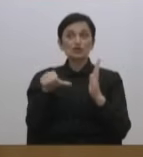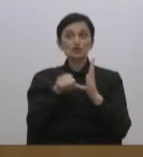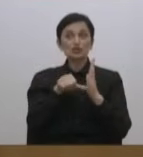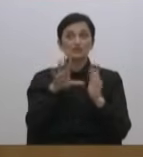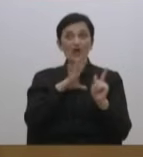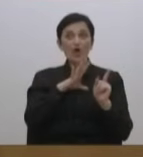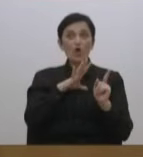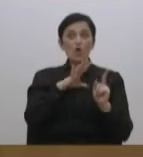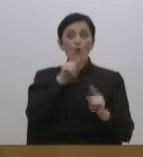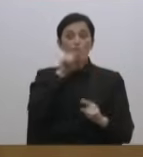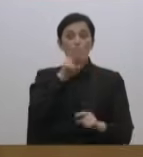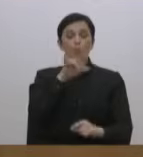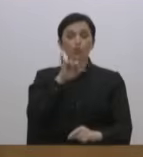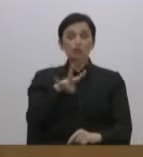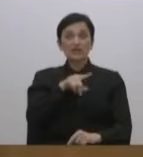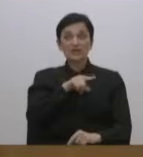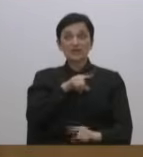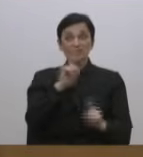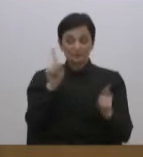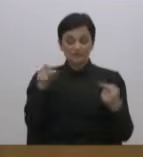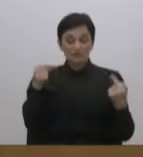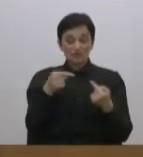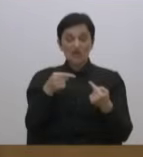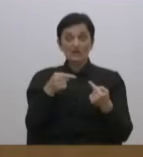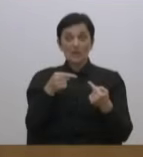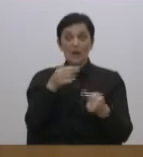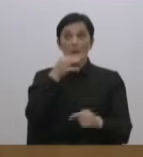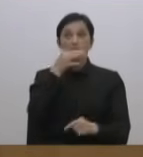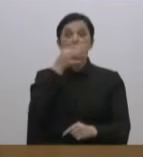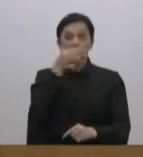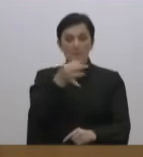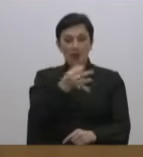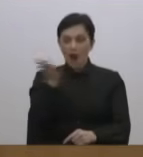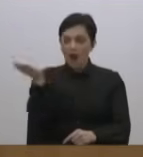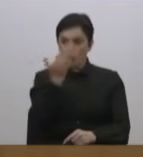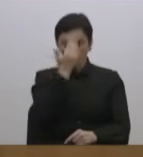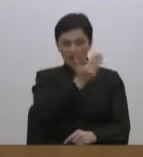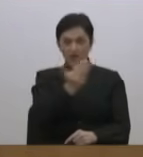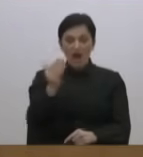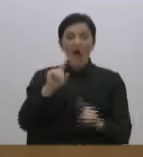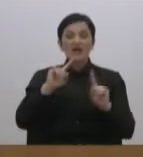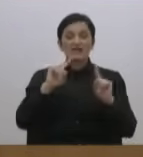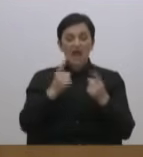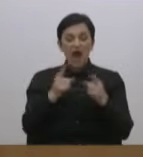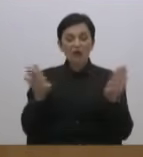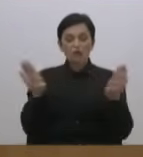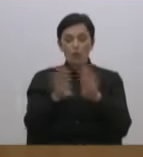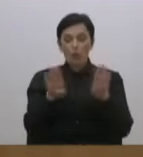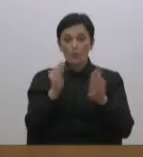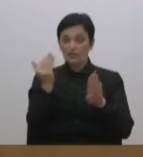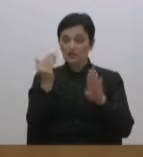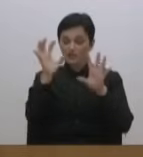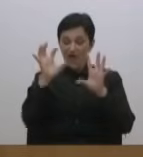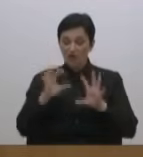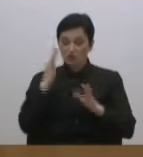თავის დროზე ვლადიმერ პუტინი. შესაბამისად, პასუხი გაეცით ხალხს, რატო დაემთხვა თქვენი